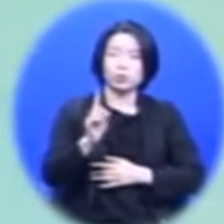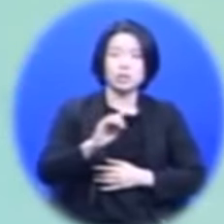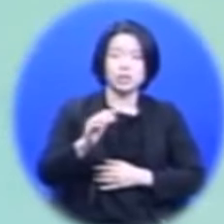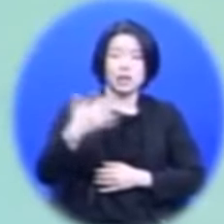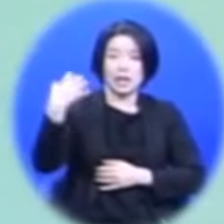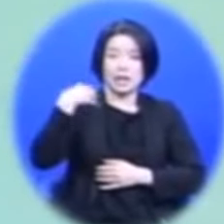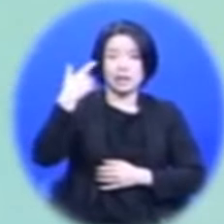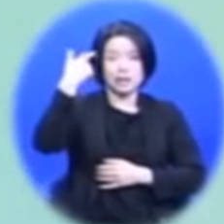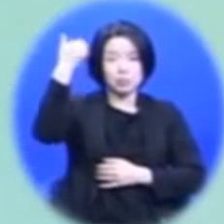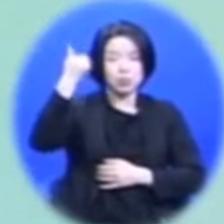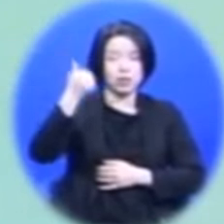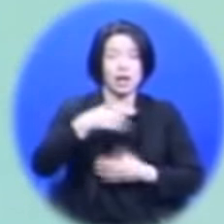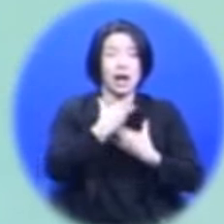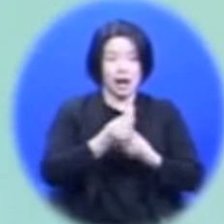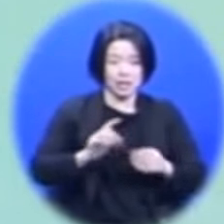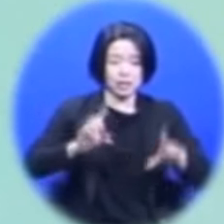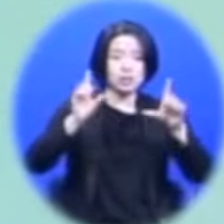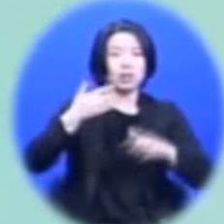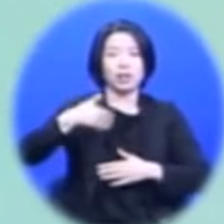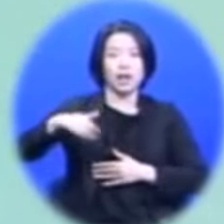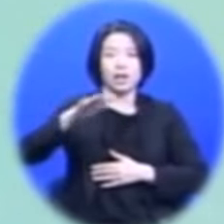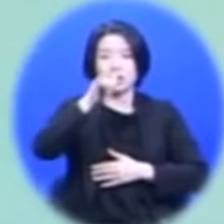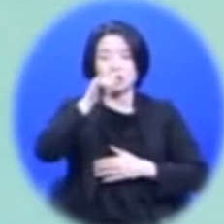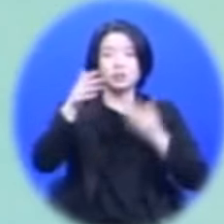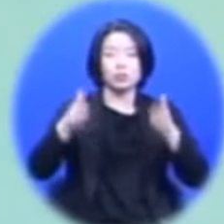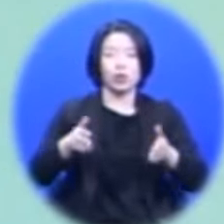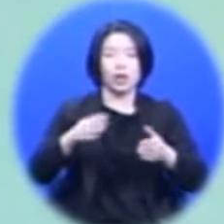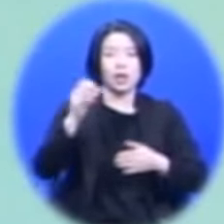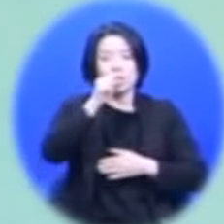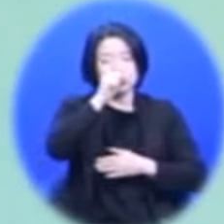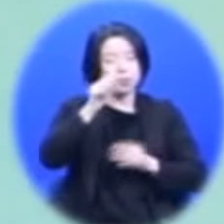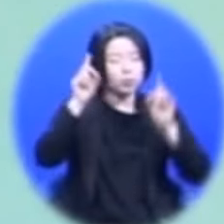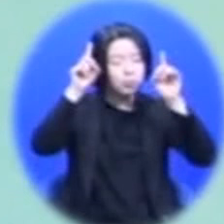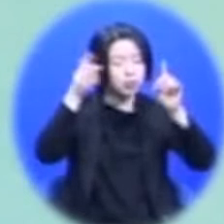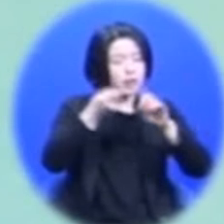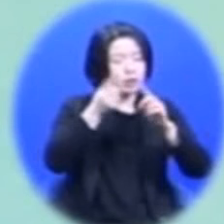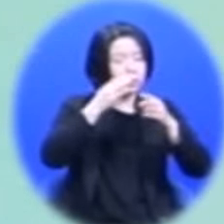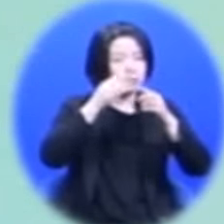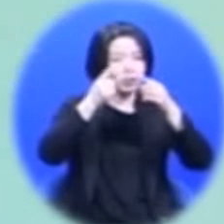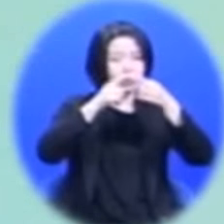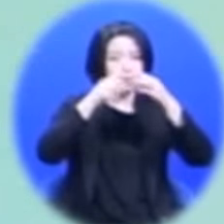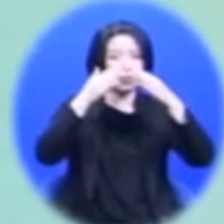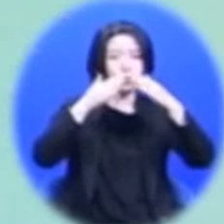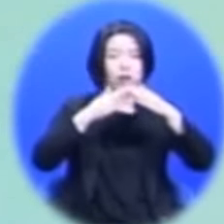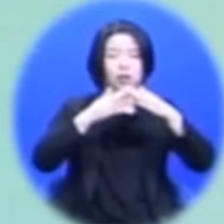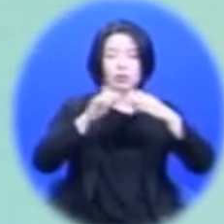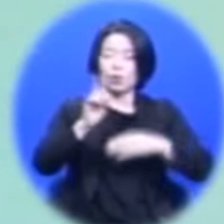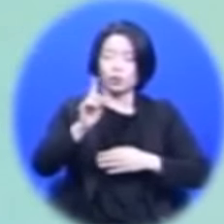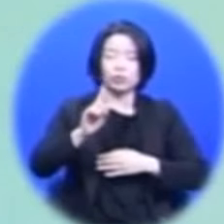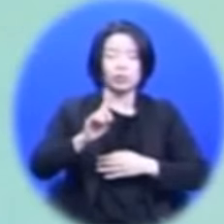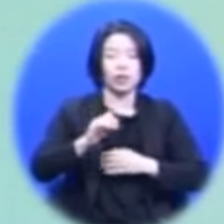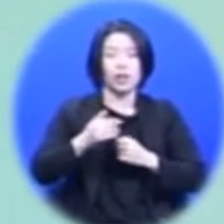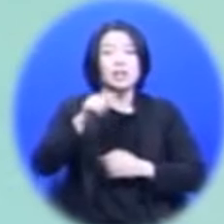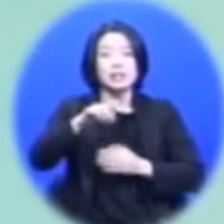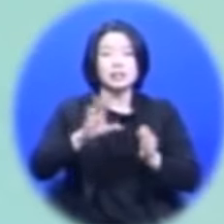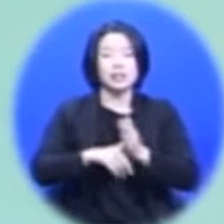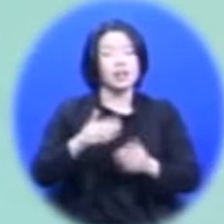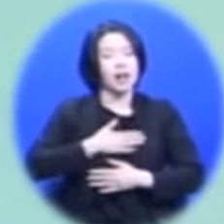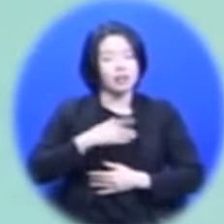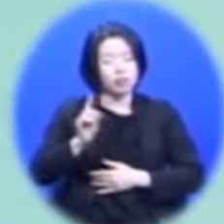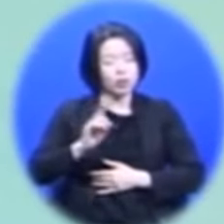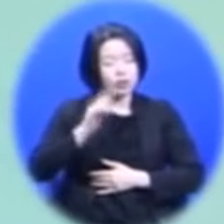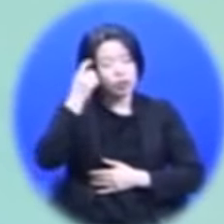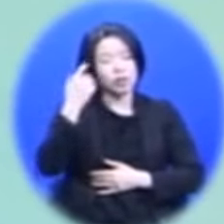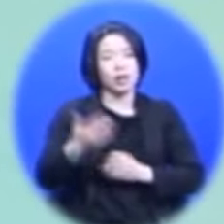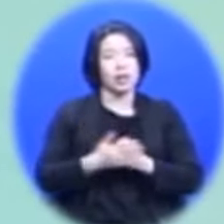목사 안식년 가 있는 동안 선한 목자 교회 6개월은 어떨까? 그때 나는 어떨까? 정말